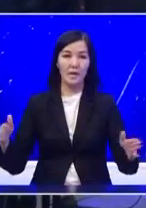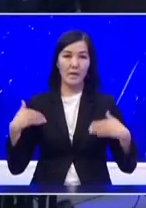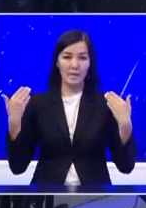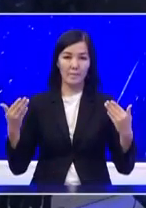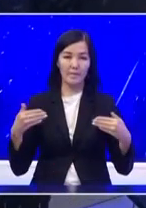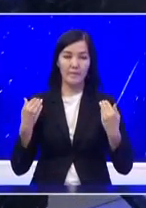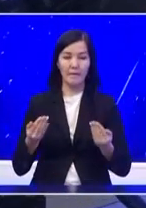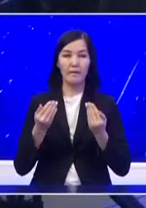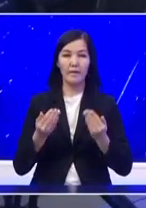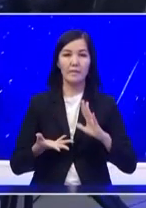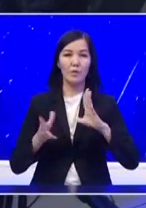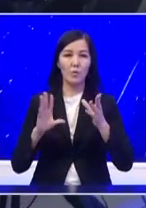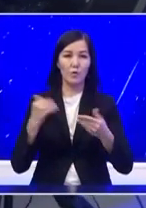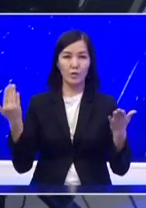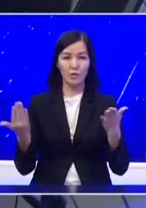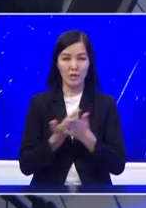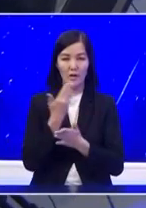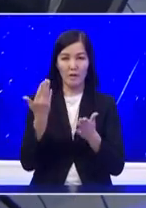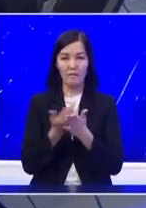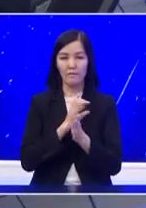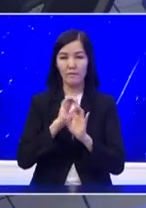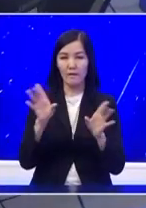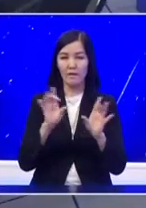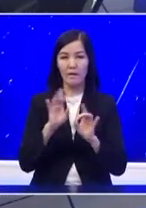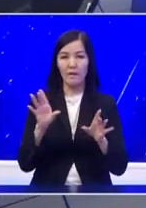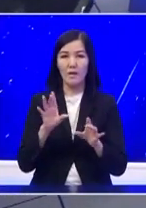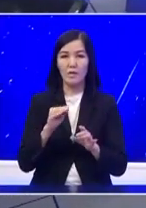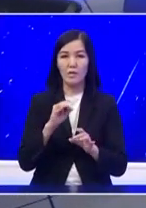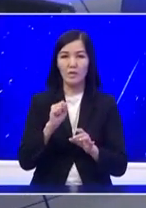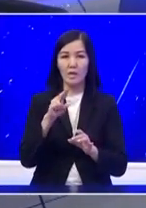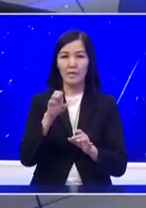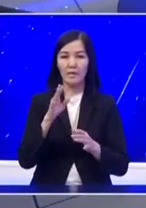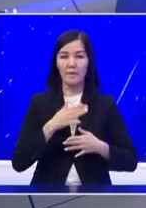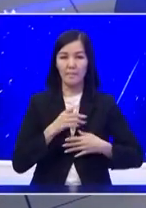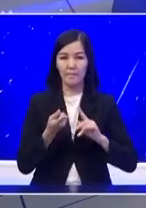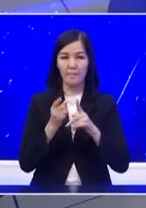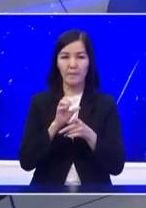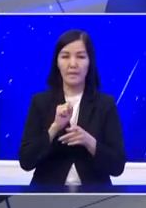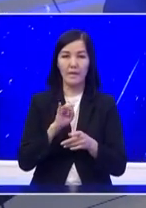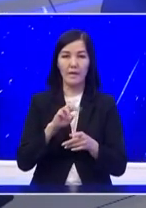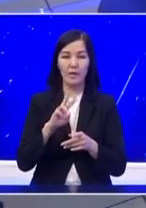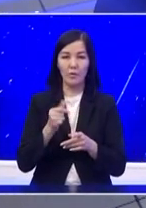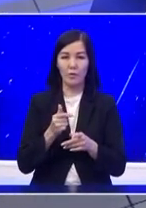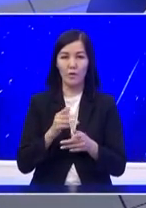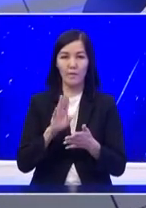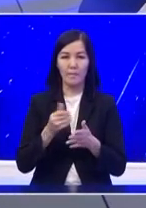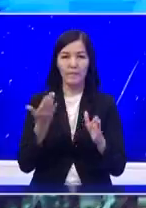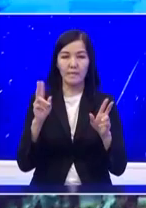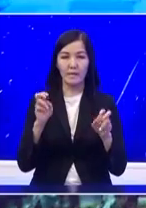Қайырлы кеш, қымбатты көрермендер. Жетісу арнасының тікелей эфирінде қорытынды жаңалықтар. Студияда Жадыра Серікқызы, сурлы аудармада Айгүл